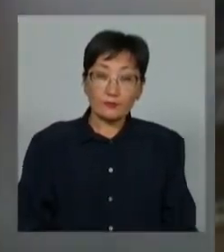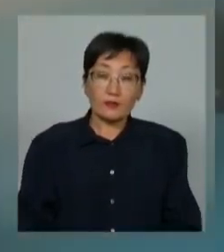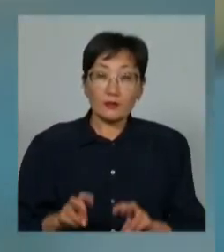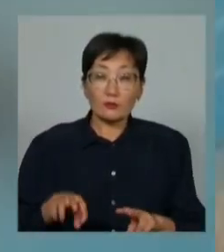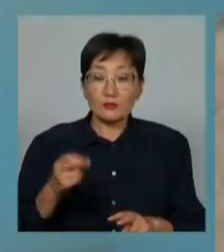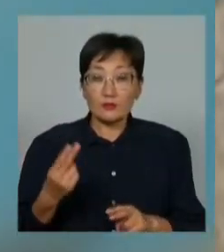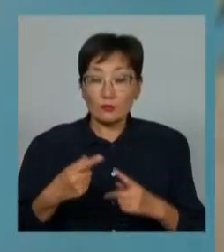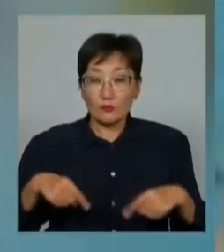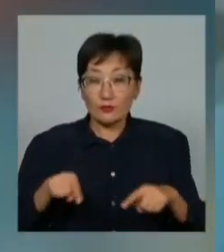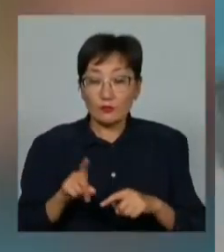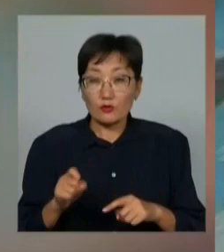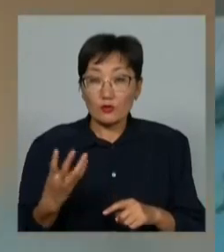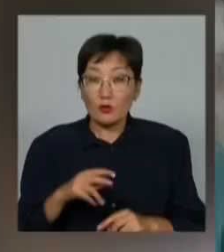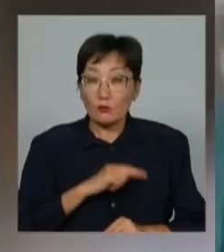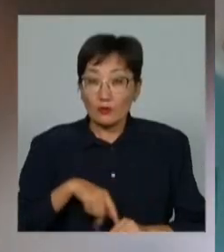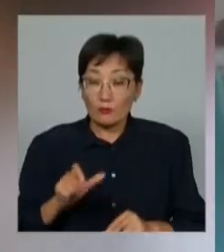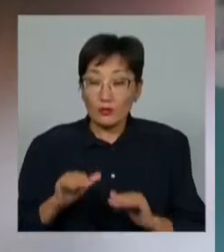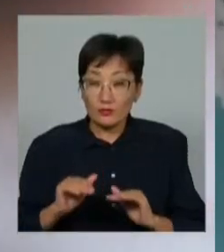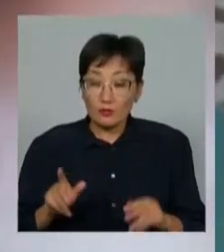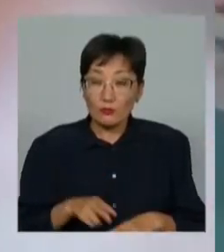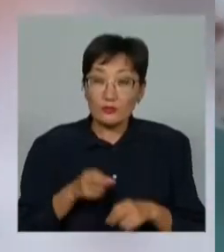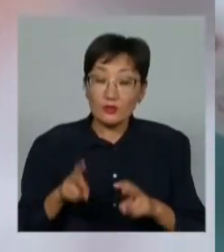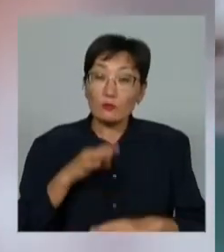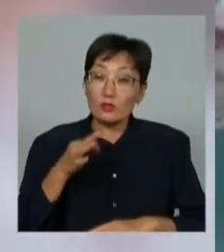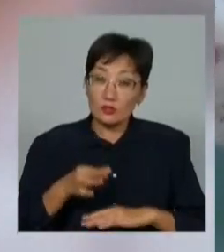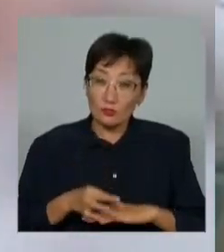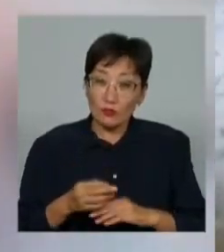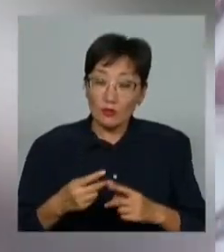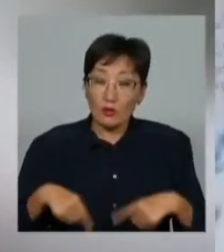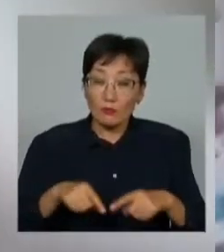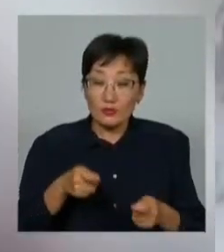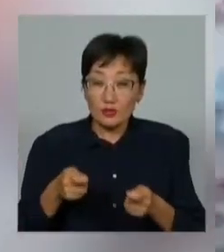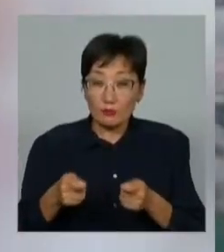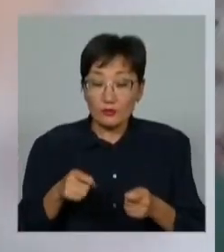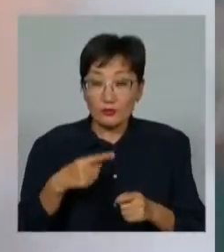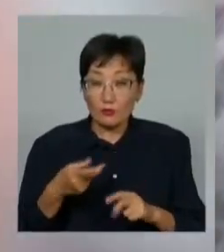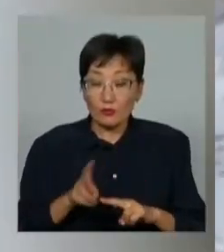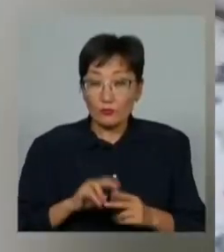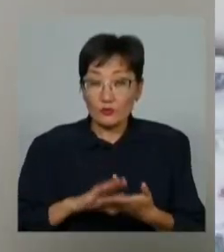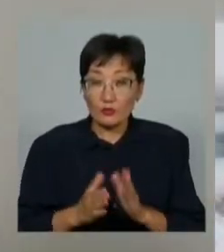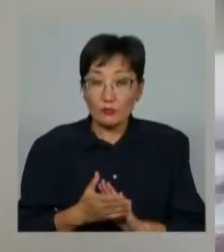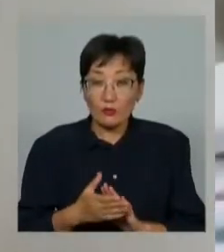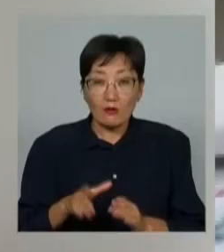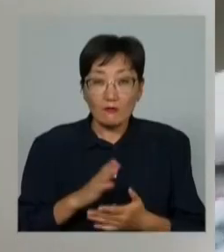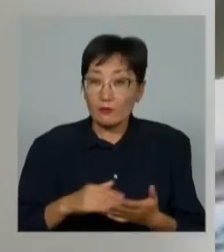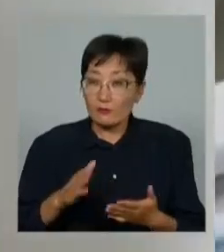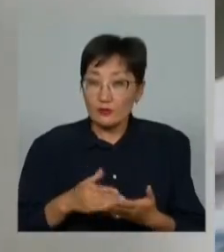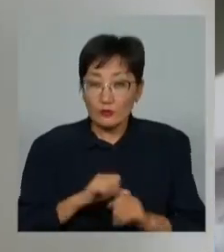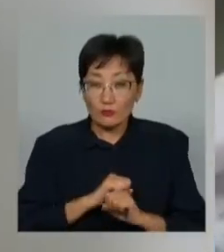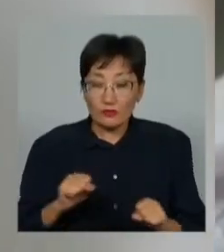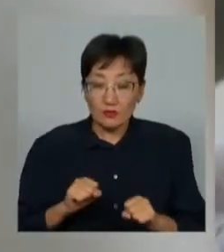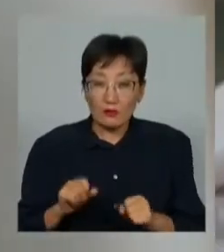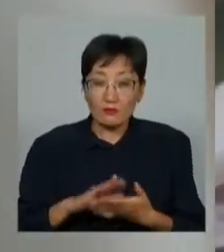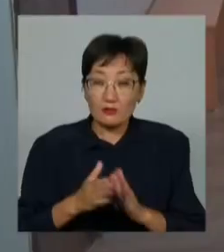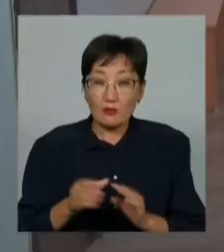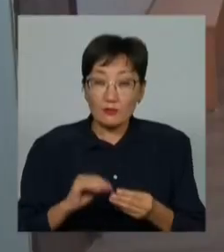Арнаулы әлеуметтік мекемеде 104 қызметкер балалардың қауіпсіздігіне жауап береді. Мекеме басшысының айтуынша, мұндай жағдайлар мүлдем болмайды, жағдай үнемі